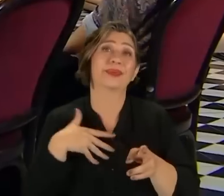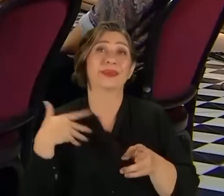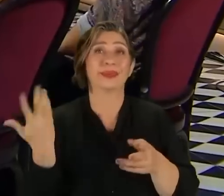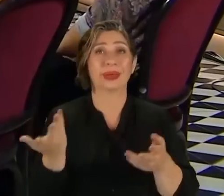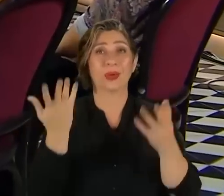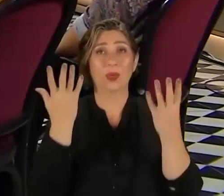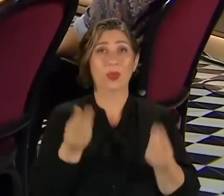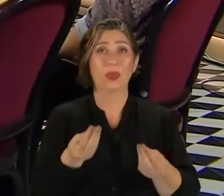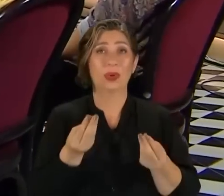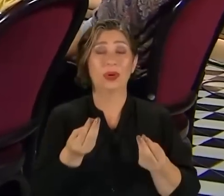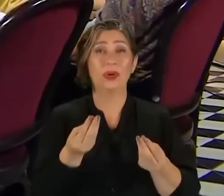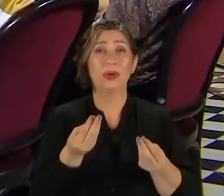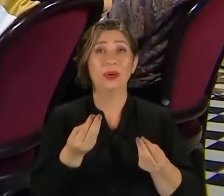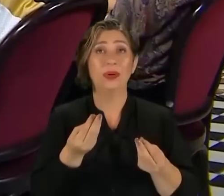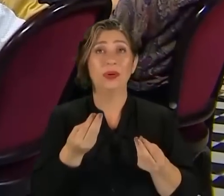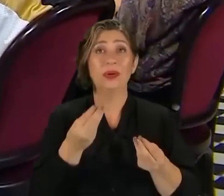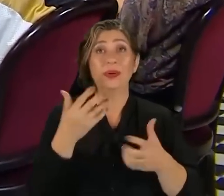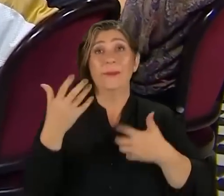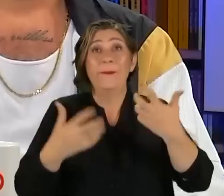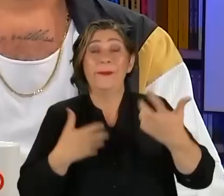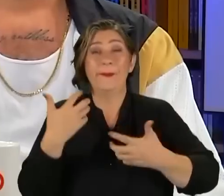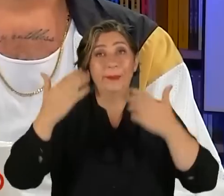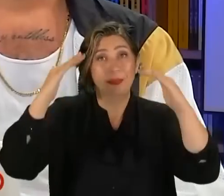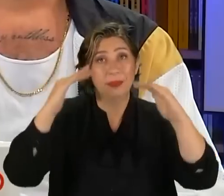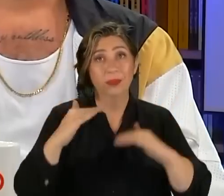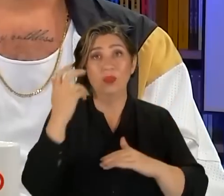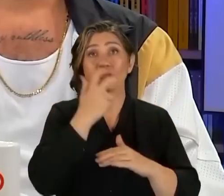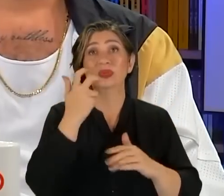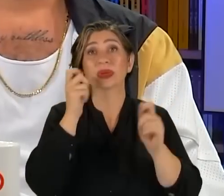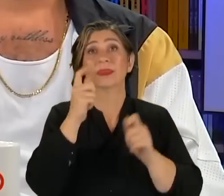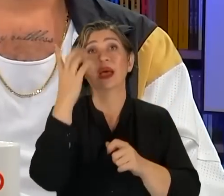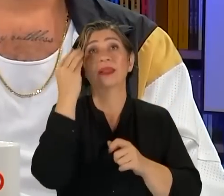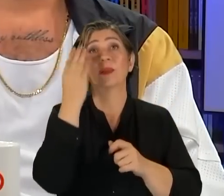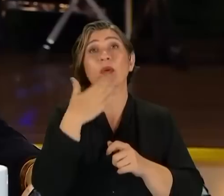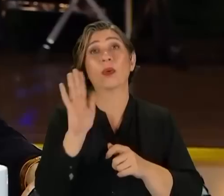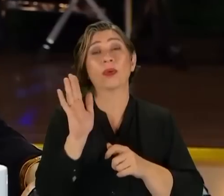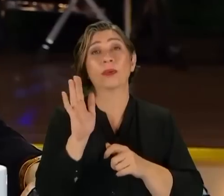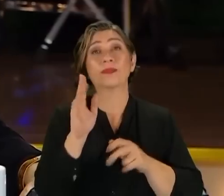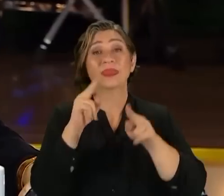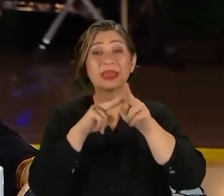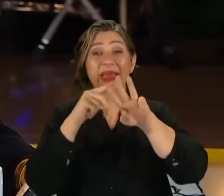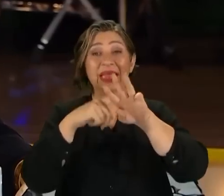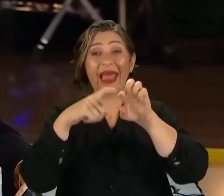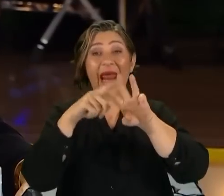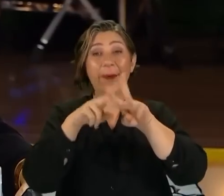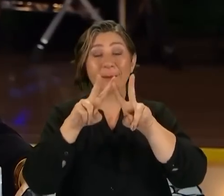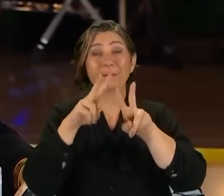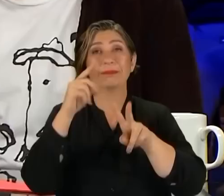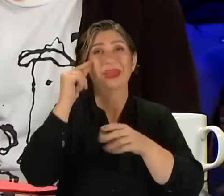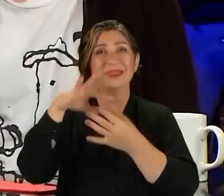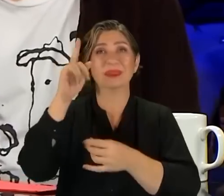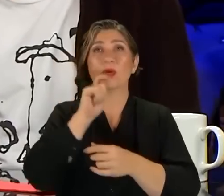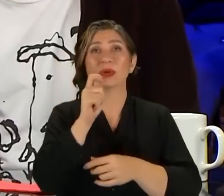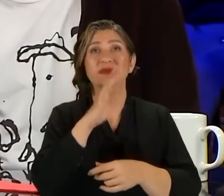artık motivasyonu düşüyor ve motivasyonu düşünce de müzik yapmanın bir anlamı kalmıyor. Ya Kerem Görsev'in dediği çok güzel bir röportajında